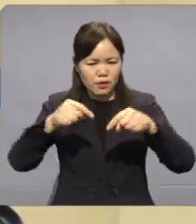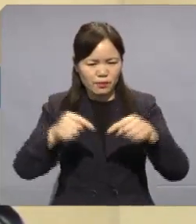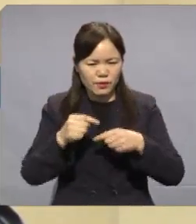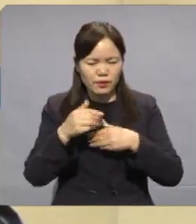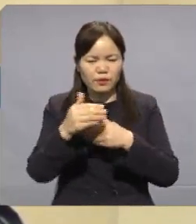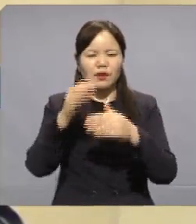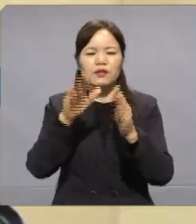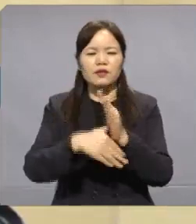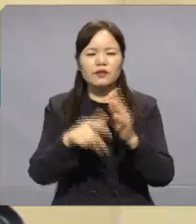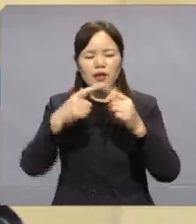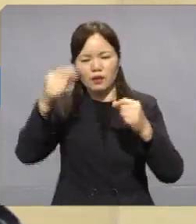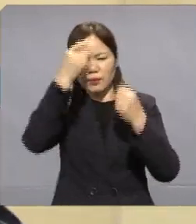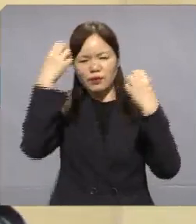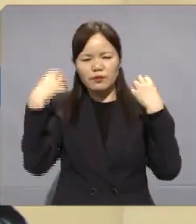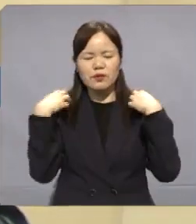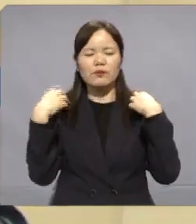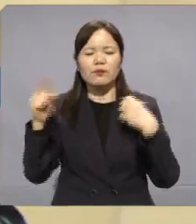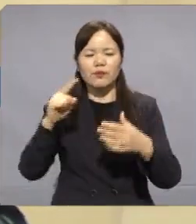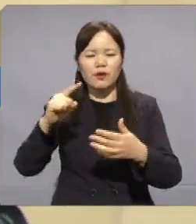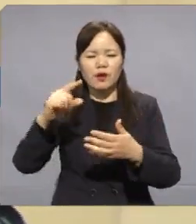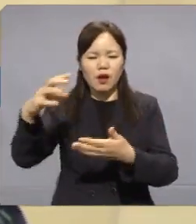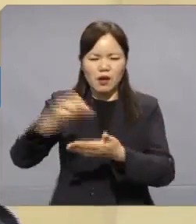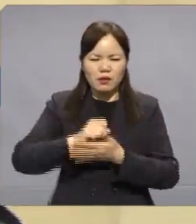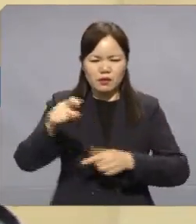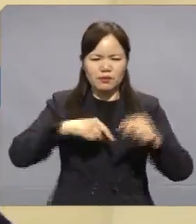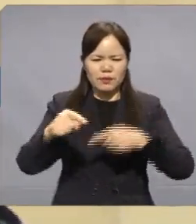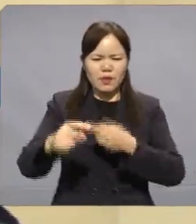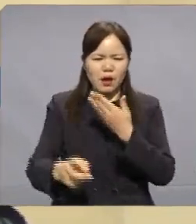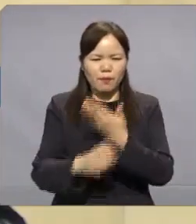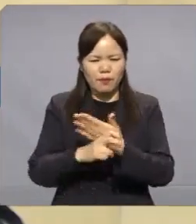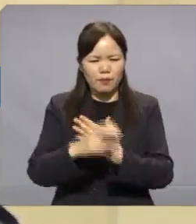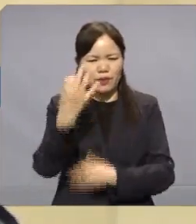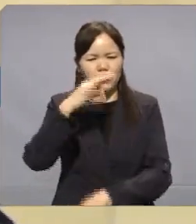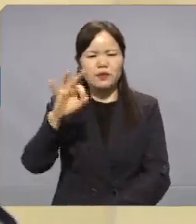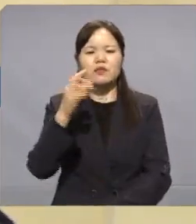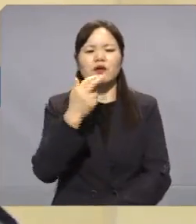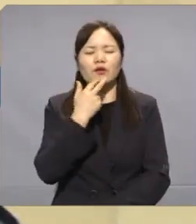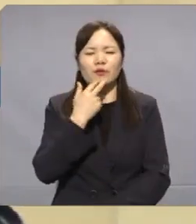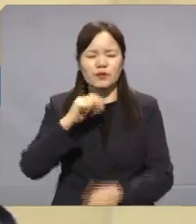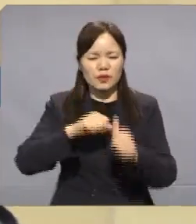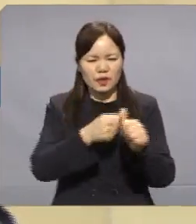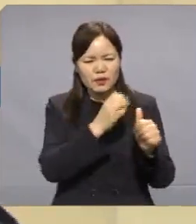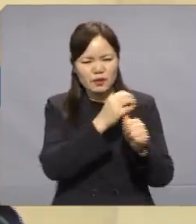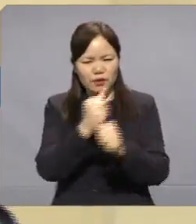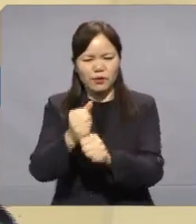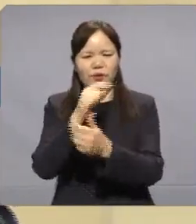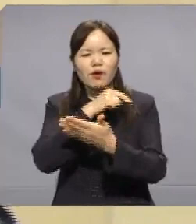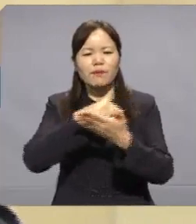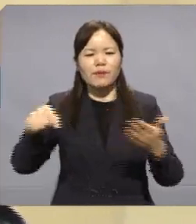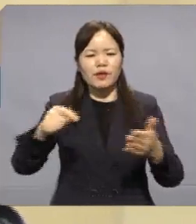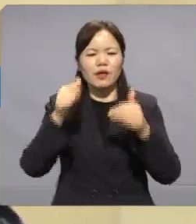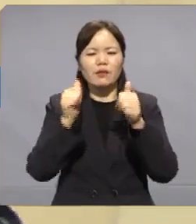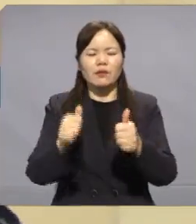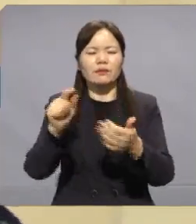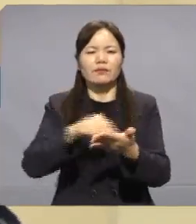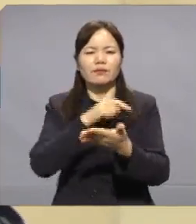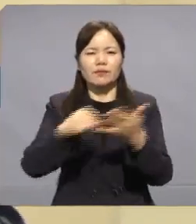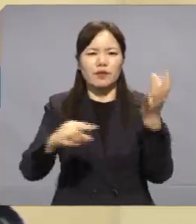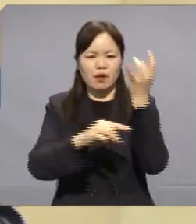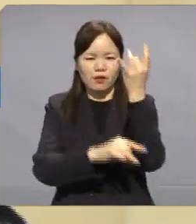과정에서 일본 정부는 식민 지배의 불법성을 인정하지 않은 채 강제동원 피해의 법적